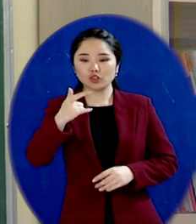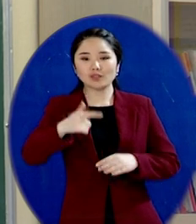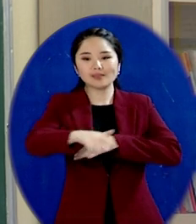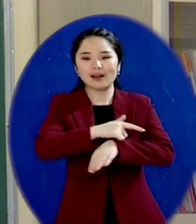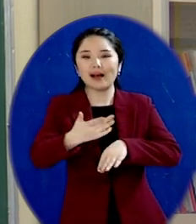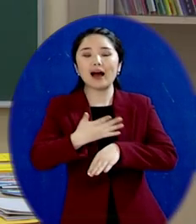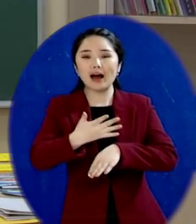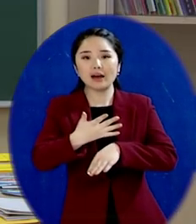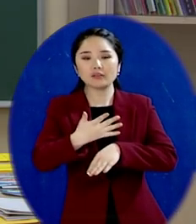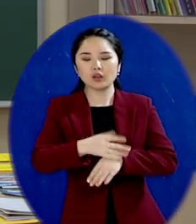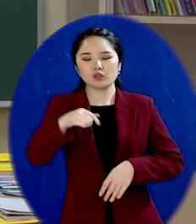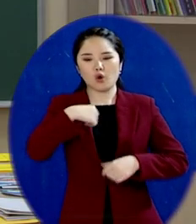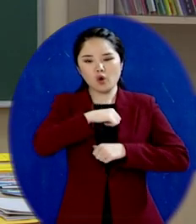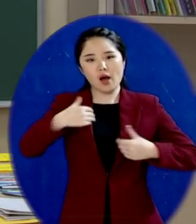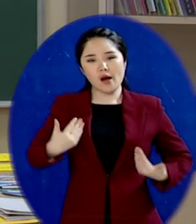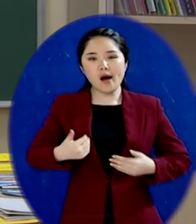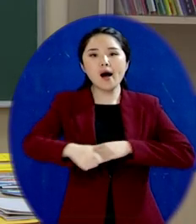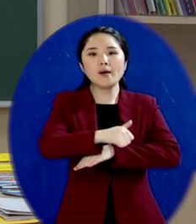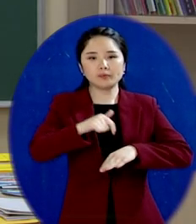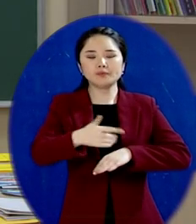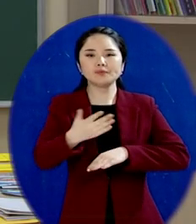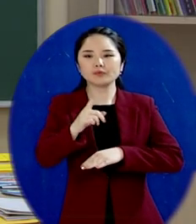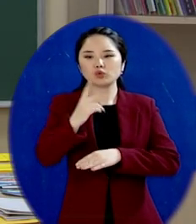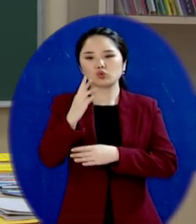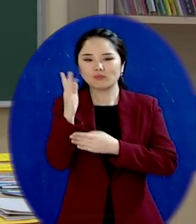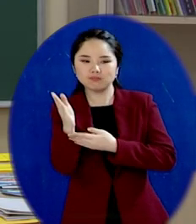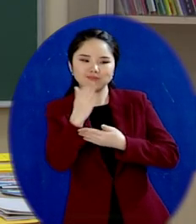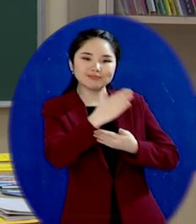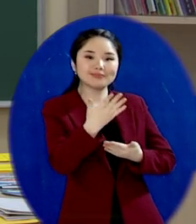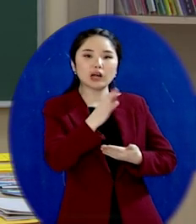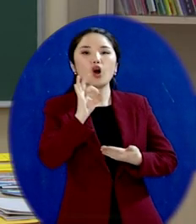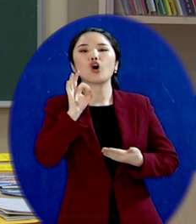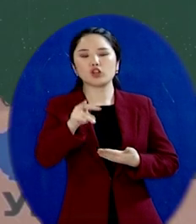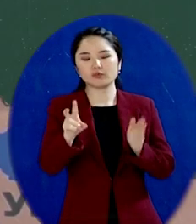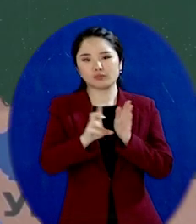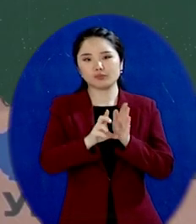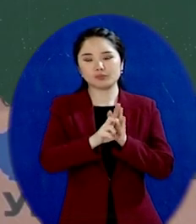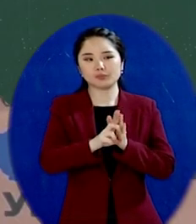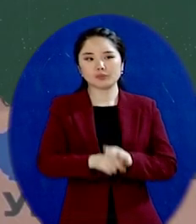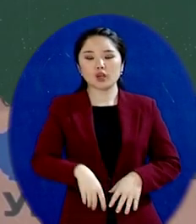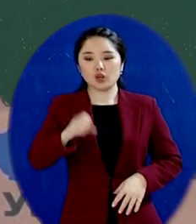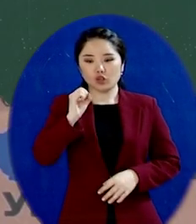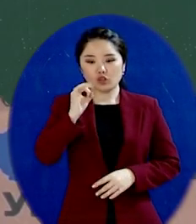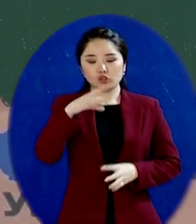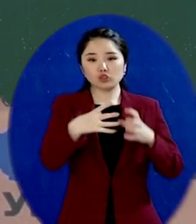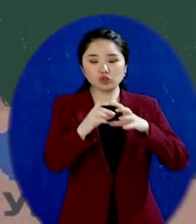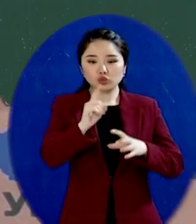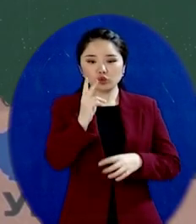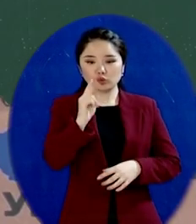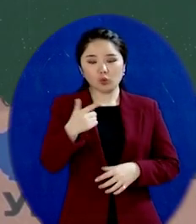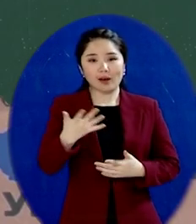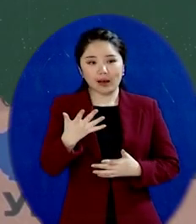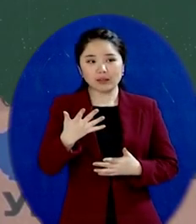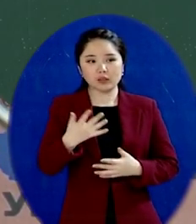бүгдээрээ өөрийнхөө аймгийг аль зүгт байгааг олох боломжтой. ертөнцийн зүг чигийн тэмдэглэгийг